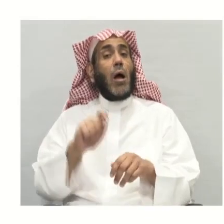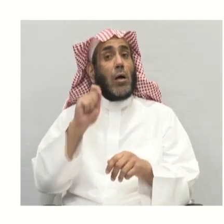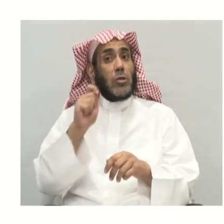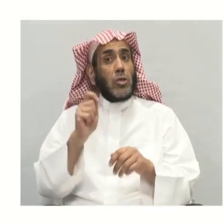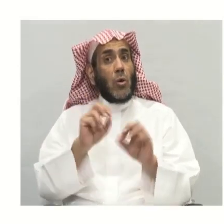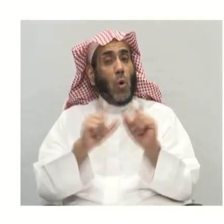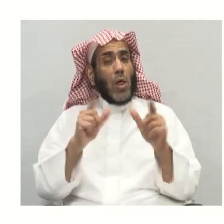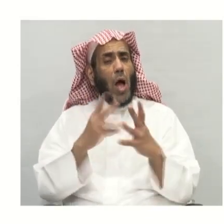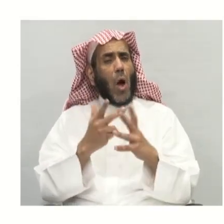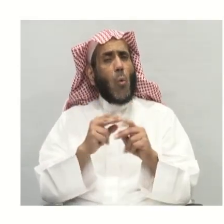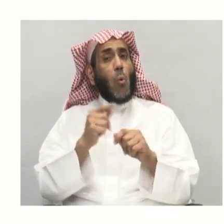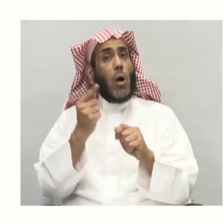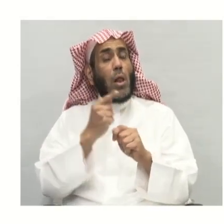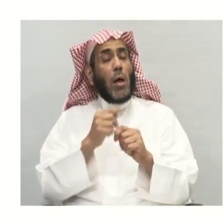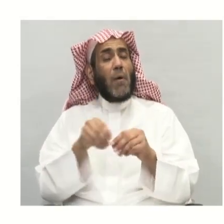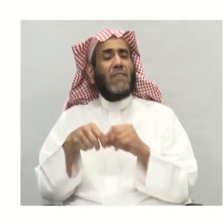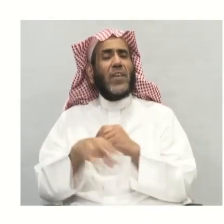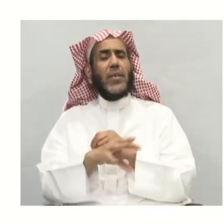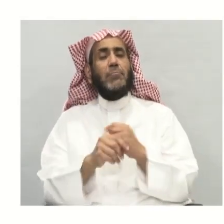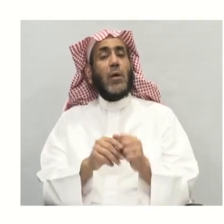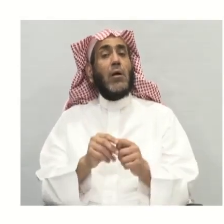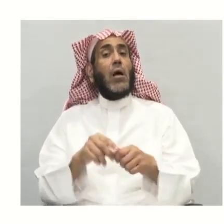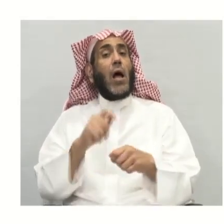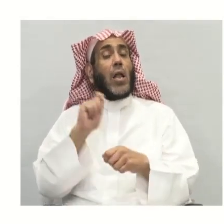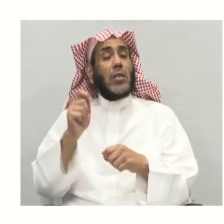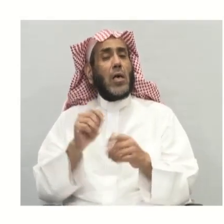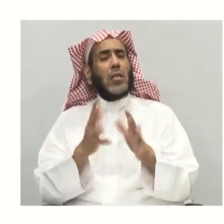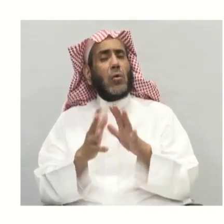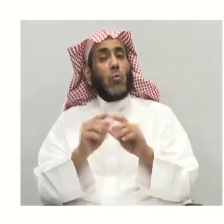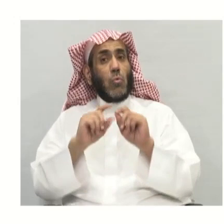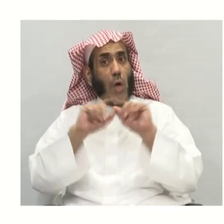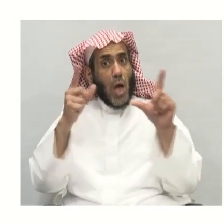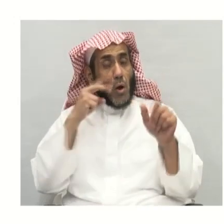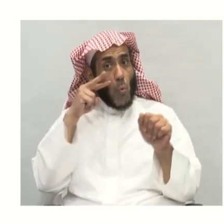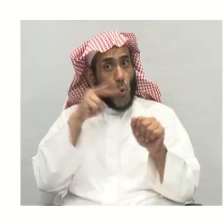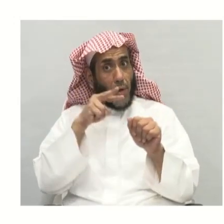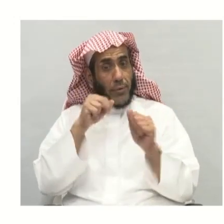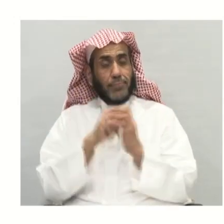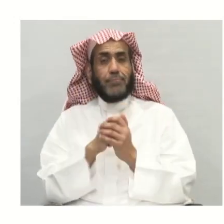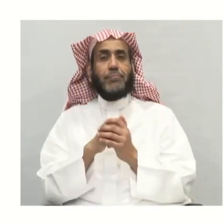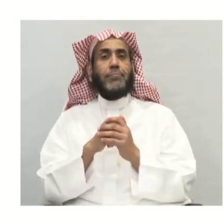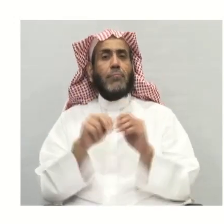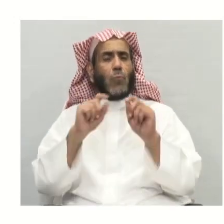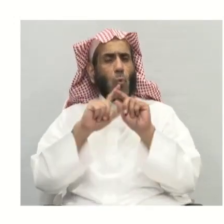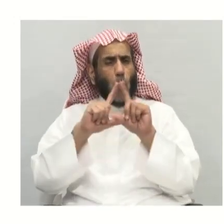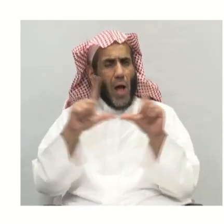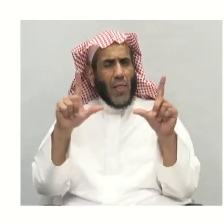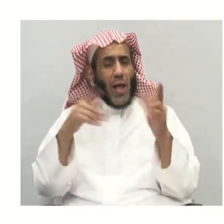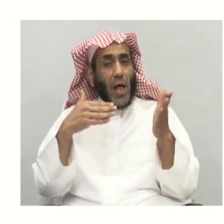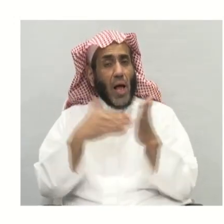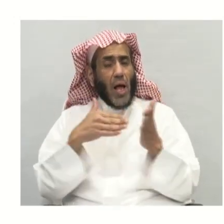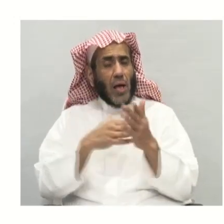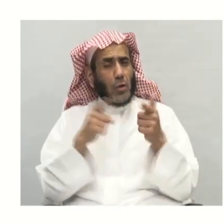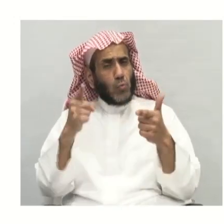او فرعيه الاصليه قد تكون ظاهره وتكون ظاهره على اخر